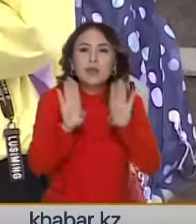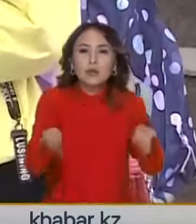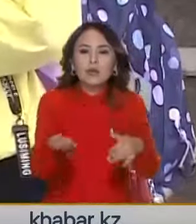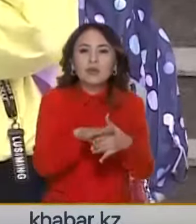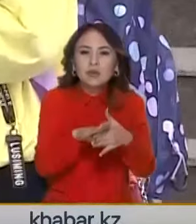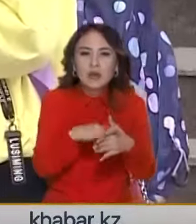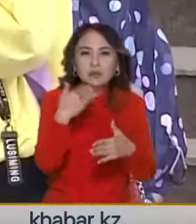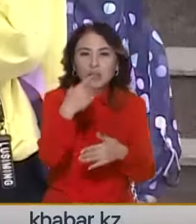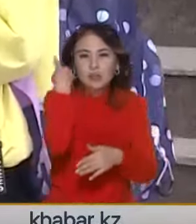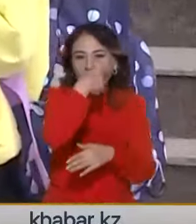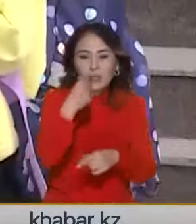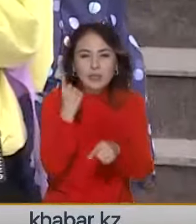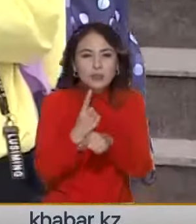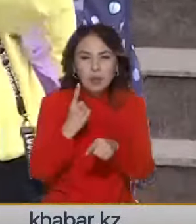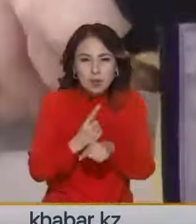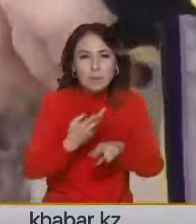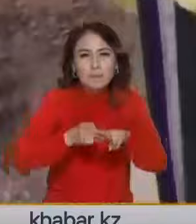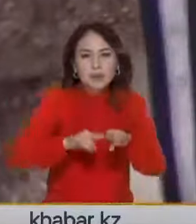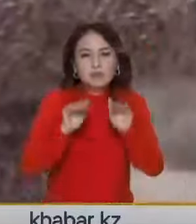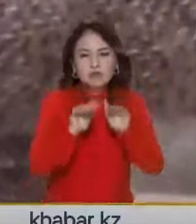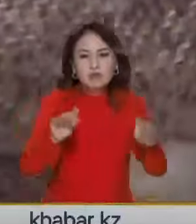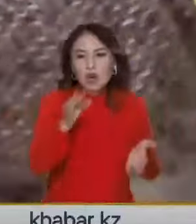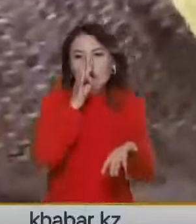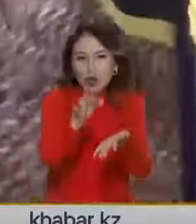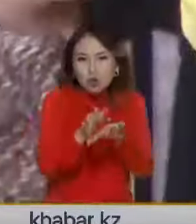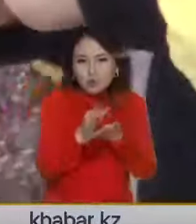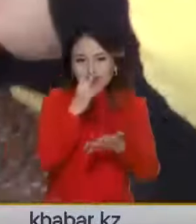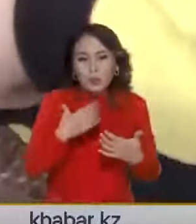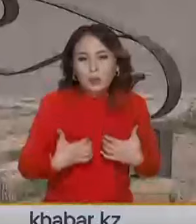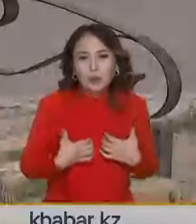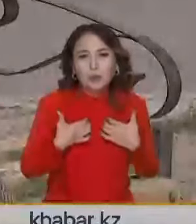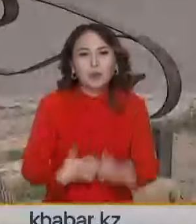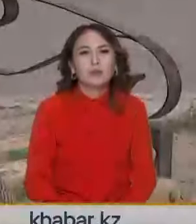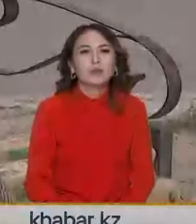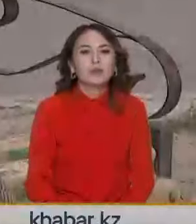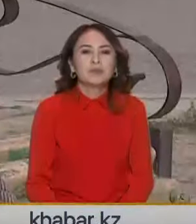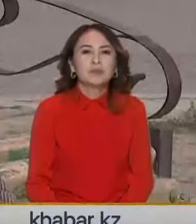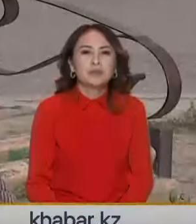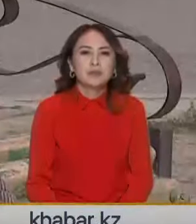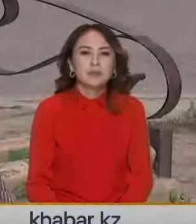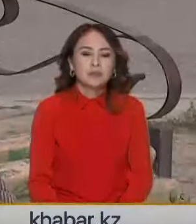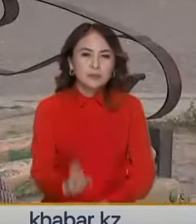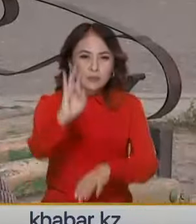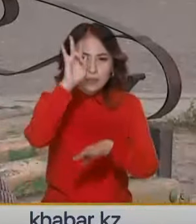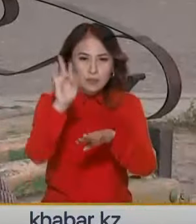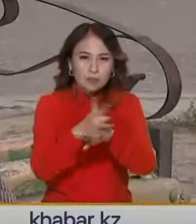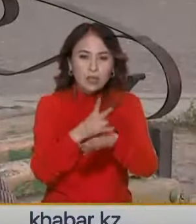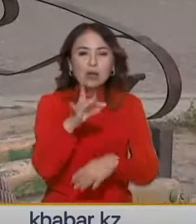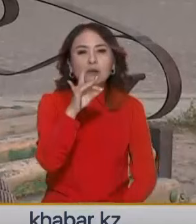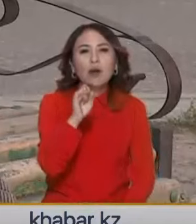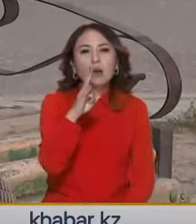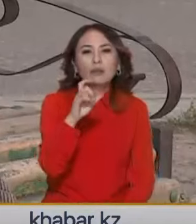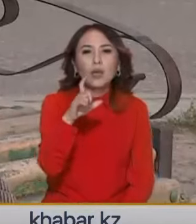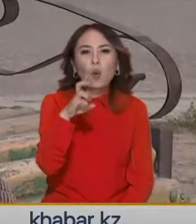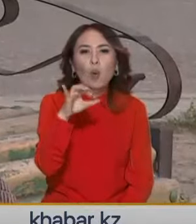мен жүздерін көрсетуге болмайды. Олардың жауаптары үрейлендіріп тастады. Түнде ана Рановейдің